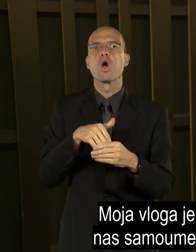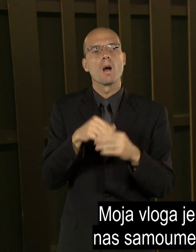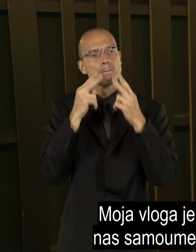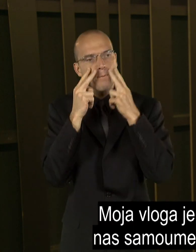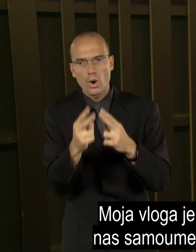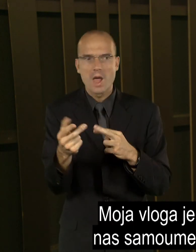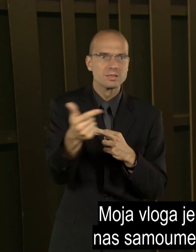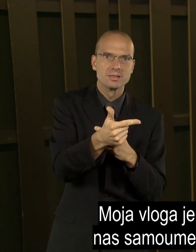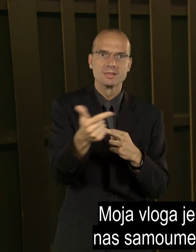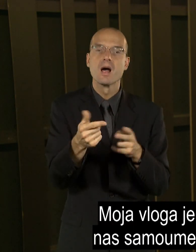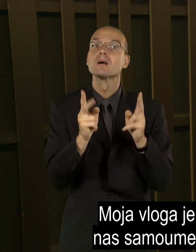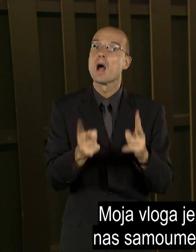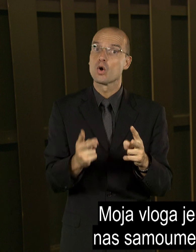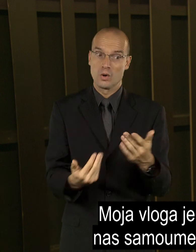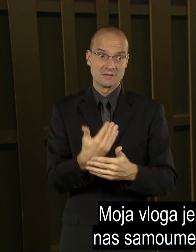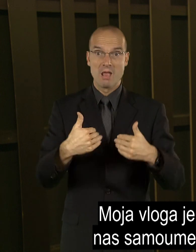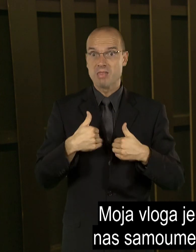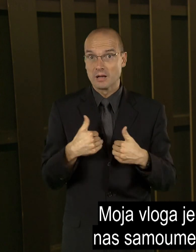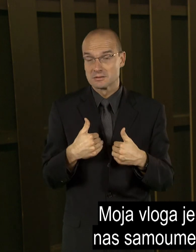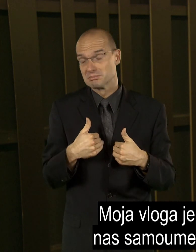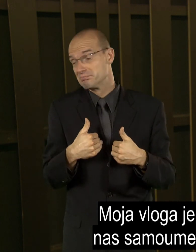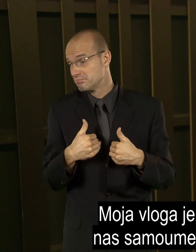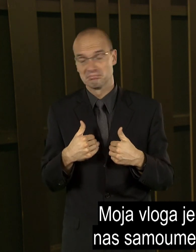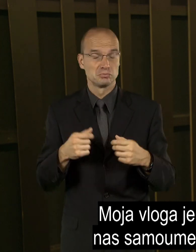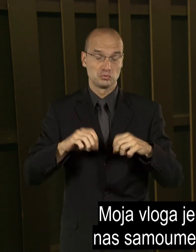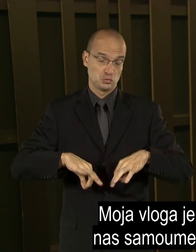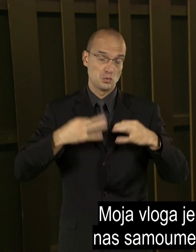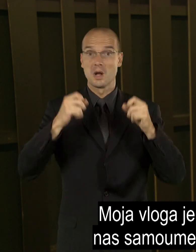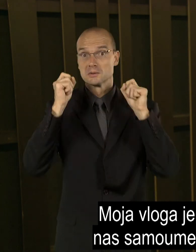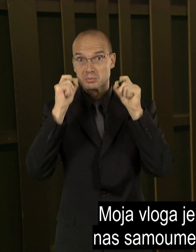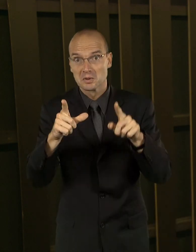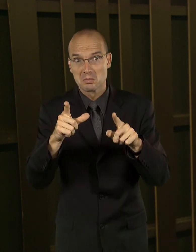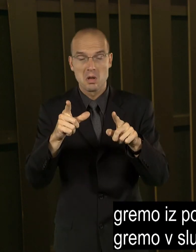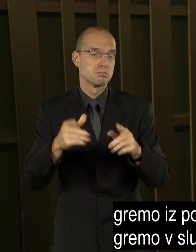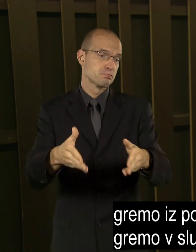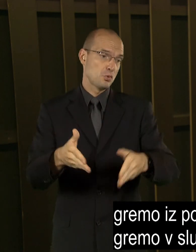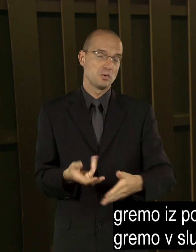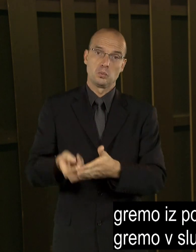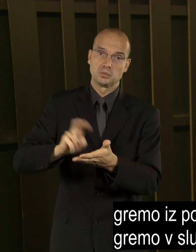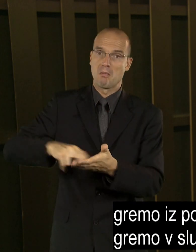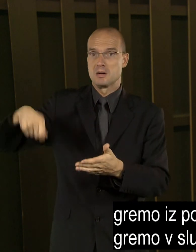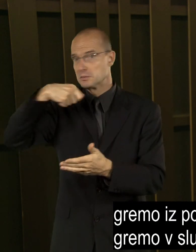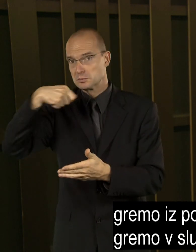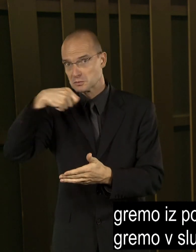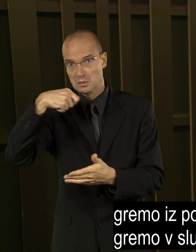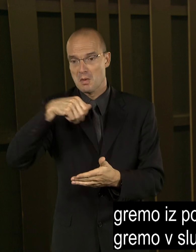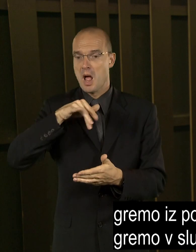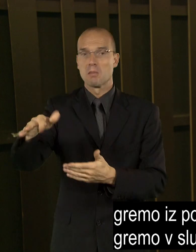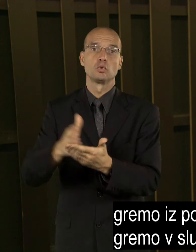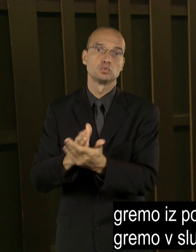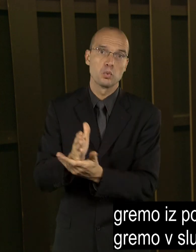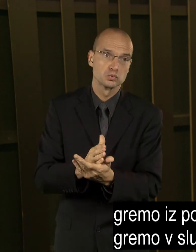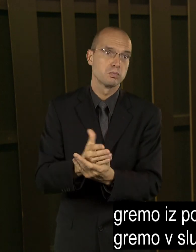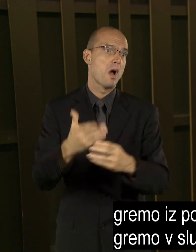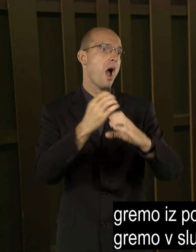pogled na njih, v tem, kako je za nas samoumevno, ko se zjutraj zbudimo, gremo iz postelje, si umijemo zobe, gremo